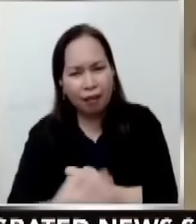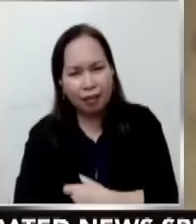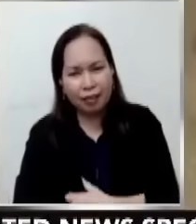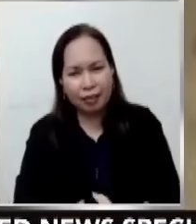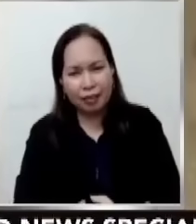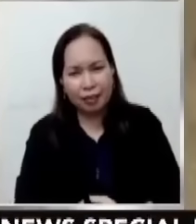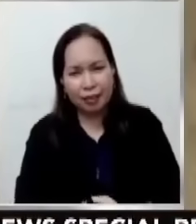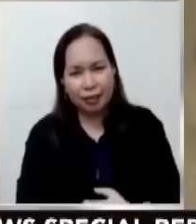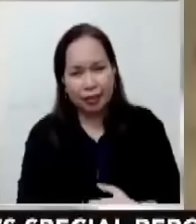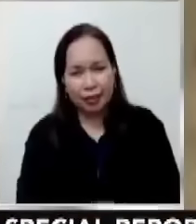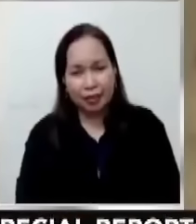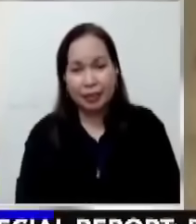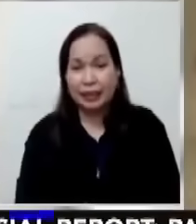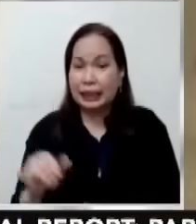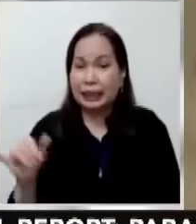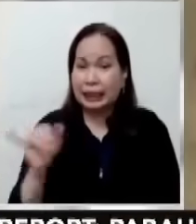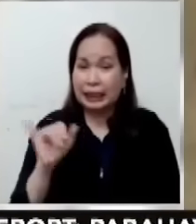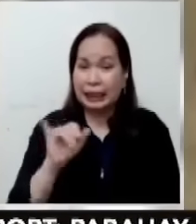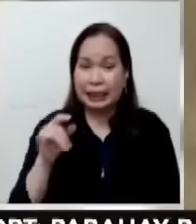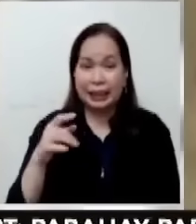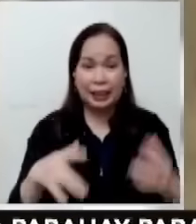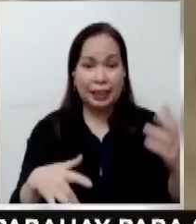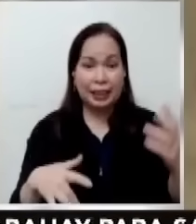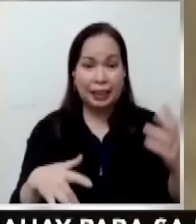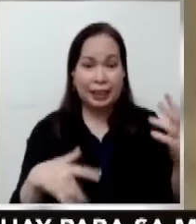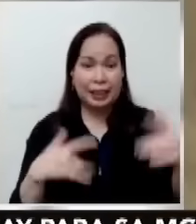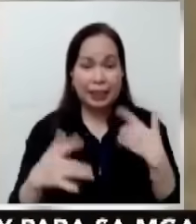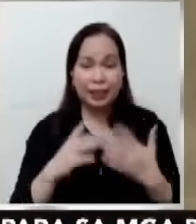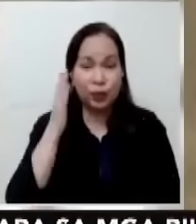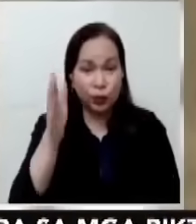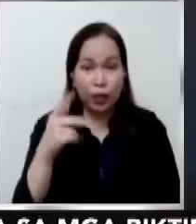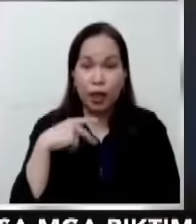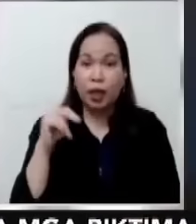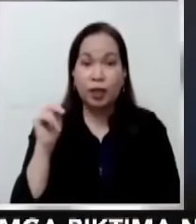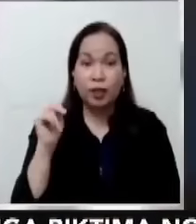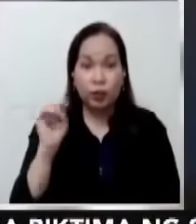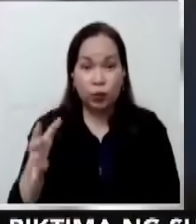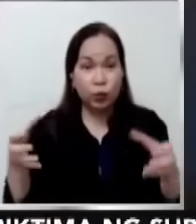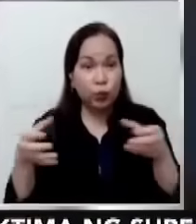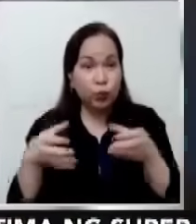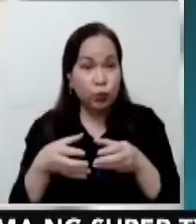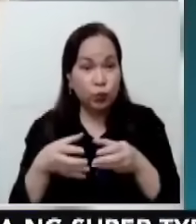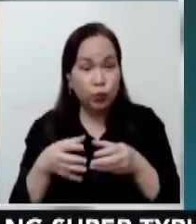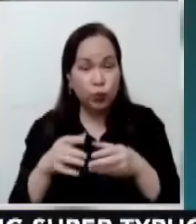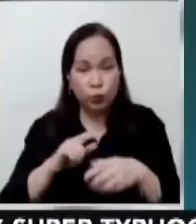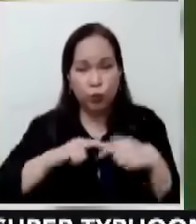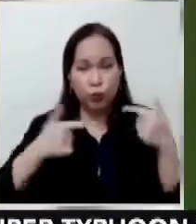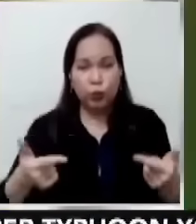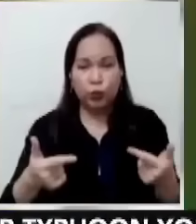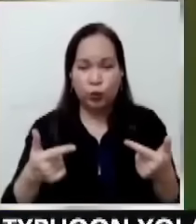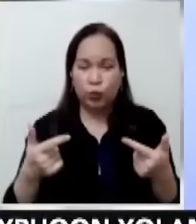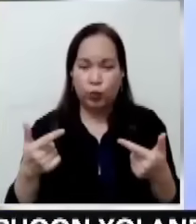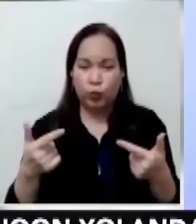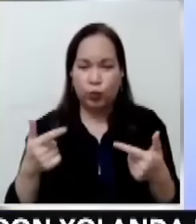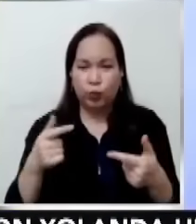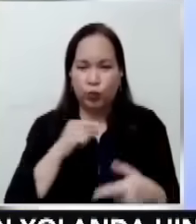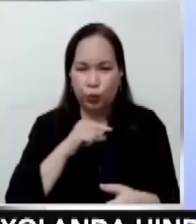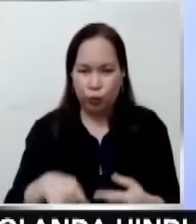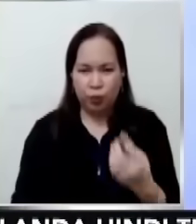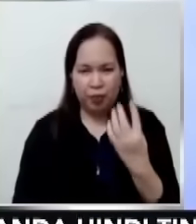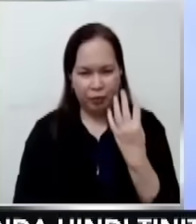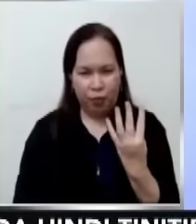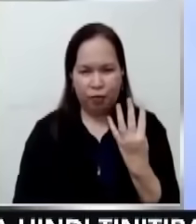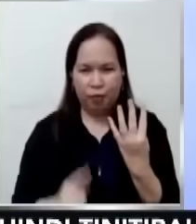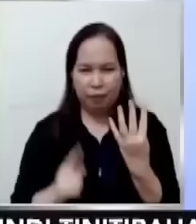Ganon din ang mga excited at looking forward na sa bagong henerasyon ng Sangre na sina Tera, Flamara, Dea at